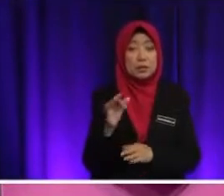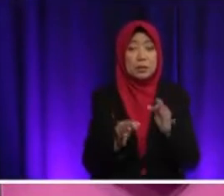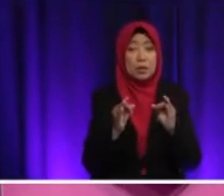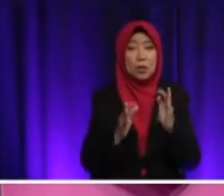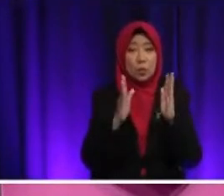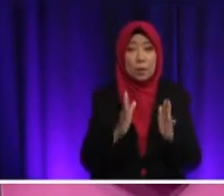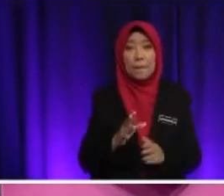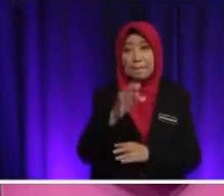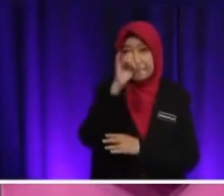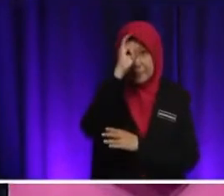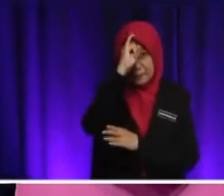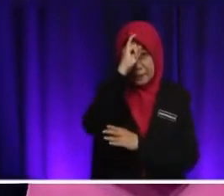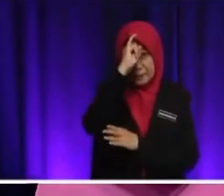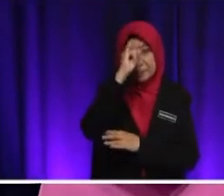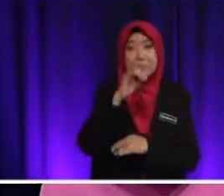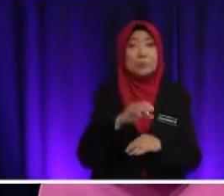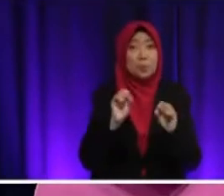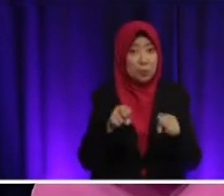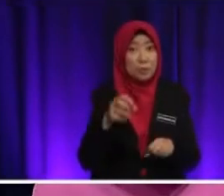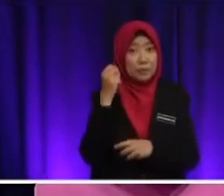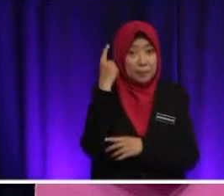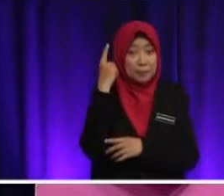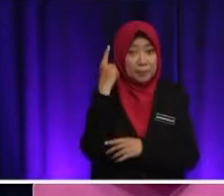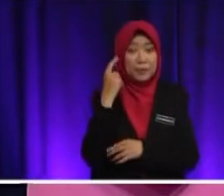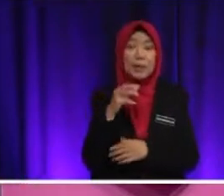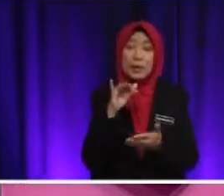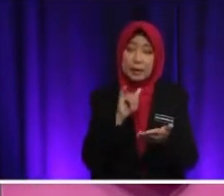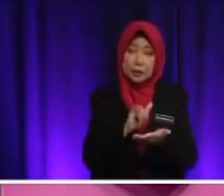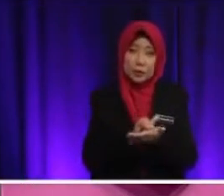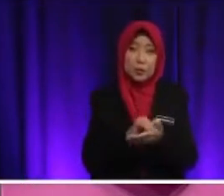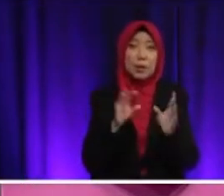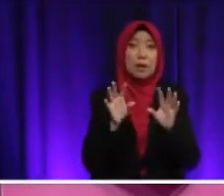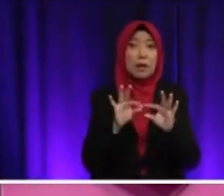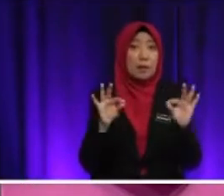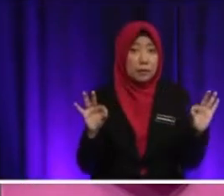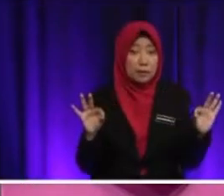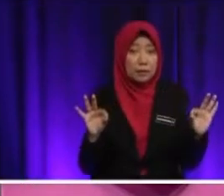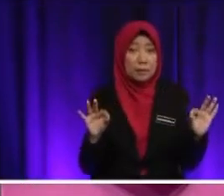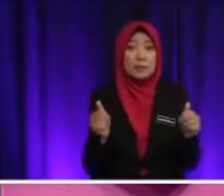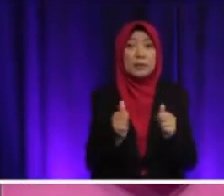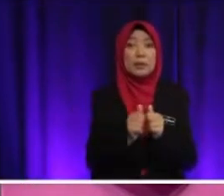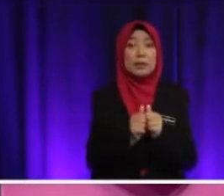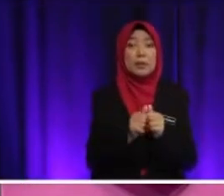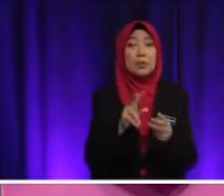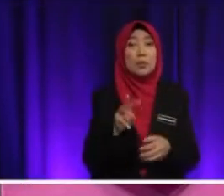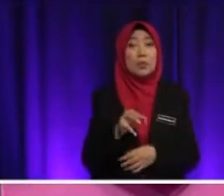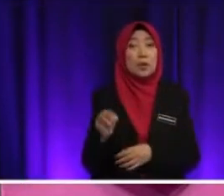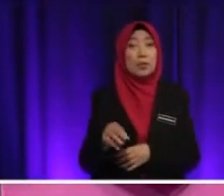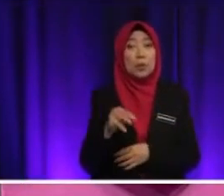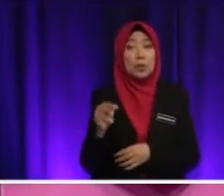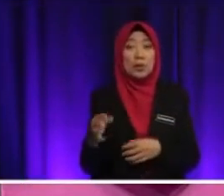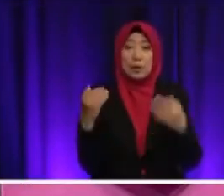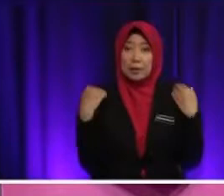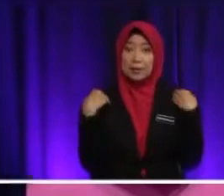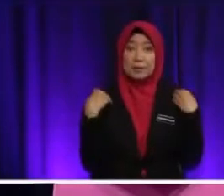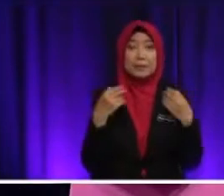beriman. Okay, jadi boleh faham kan? Inilah ayat yang kita baca ini. Okey, bersama dengan murid-murid kita ada kad kad traffic light. Okay,